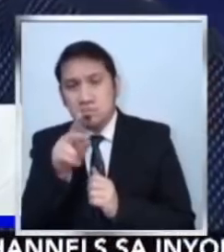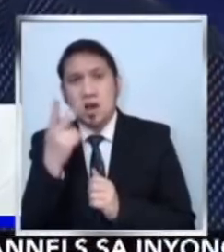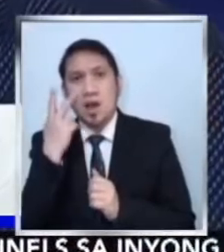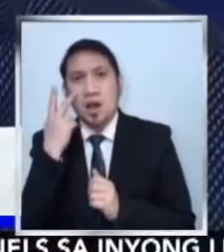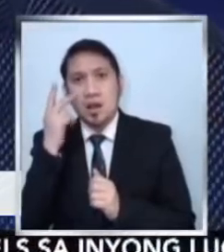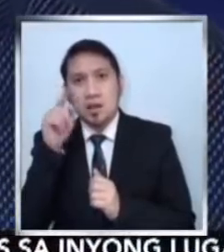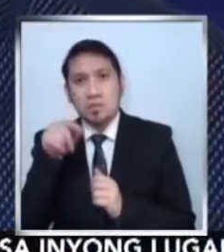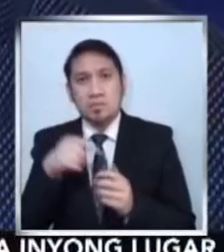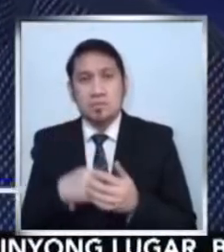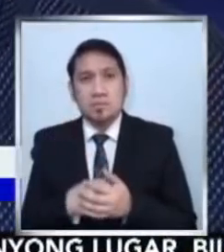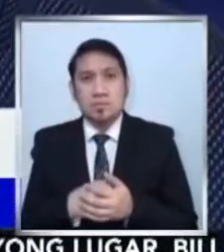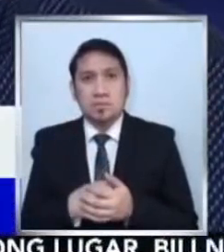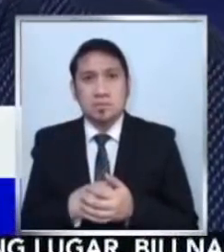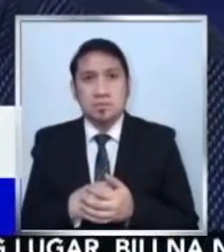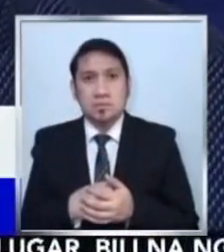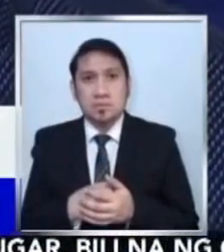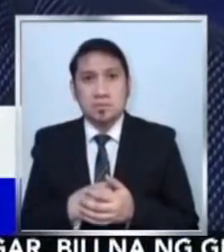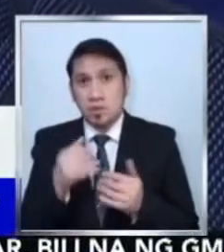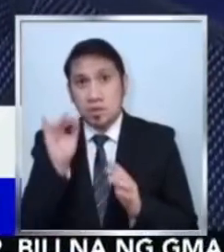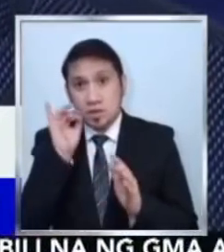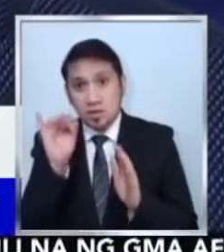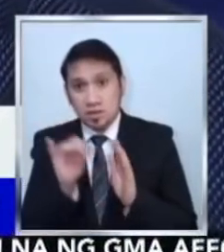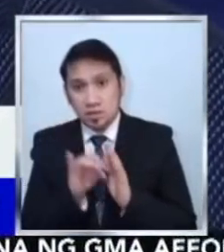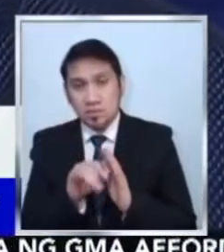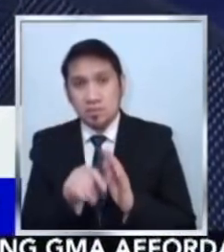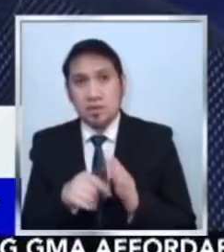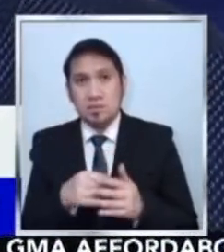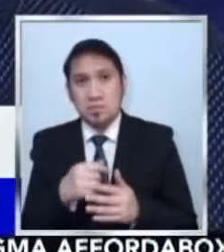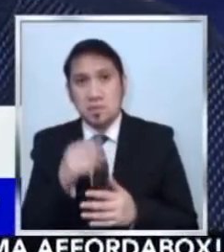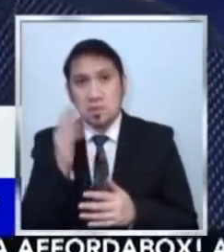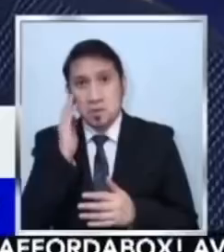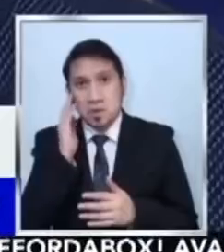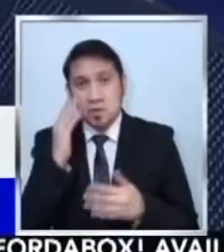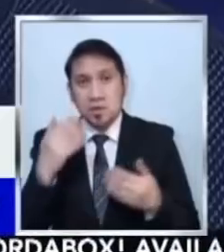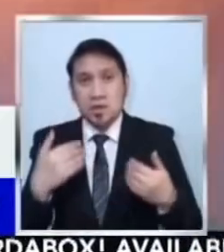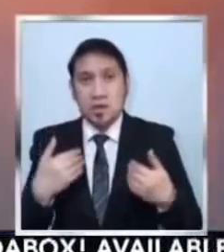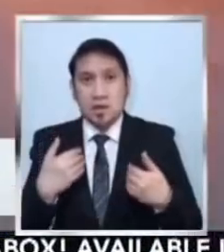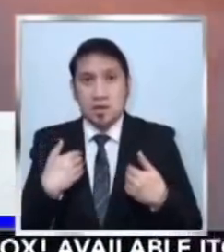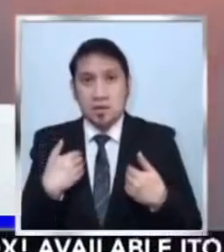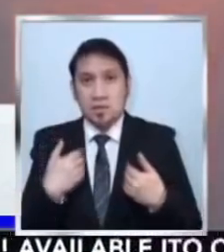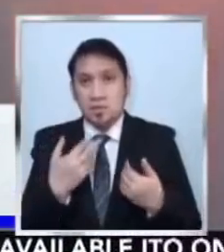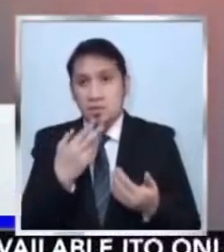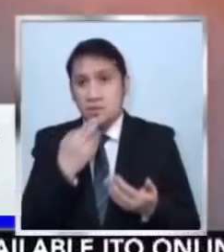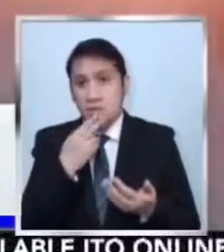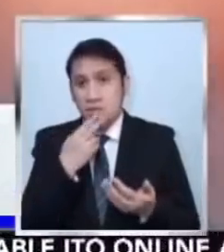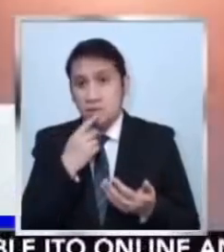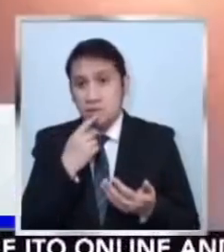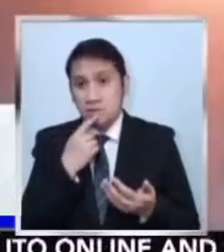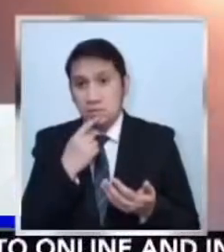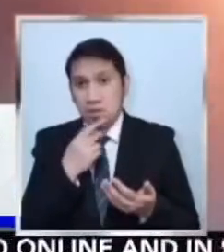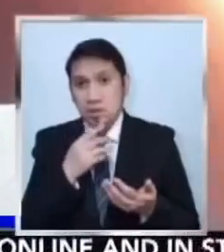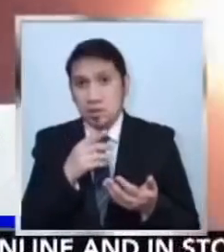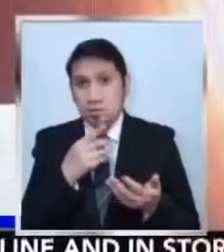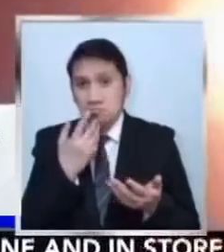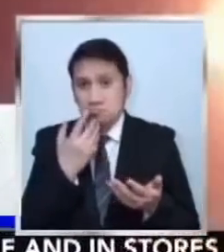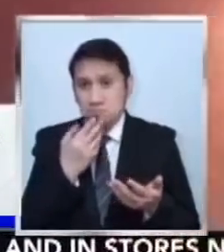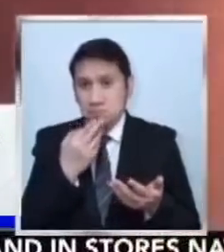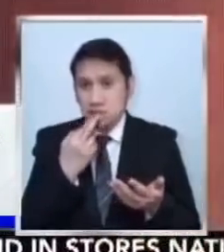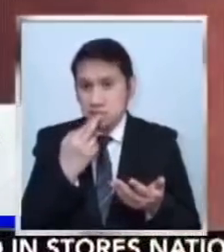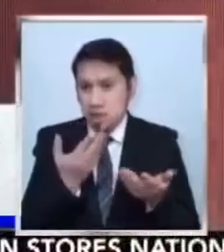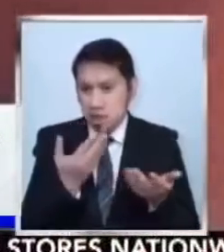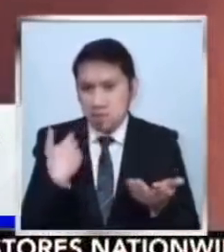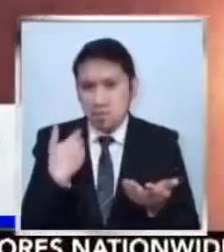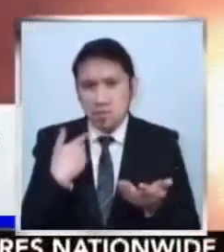Ilan sa kanila na na-identify namin sa riot ay mayroong record ng pagnanakaw. Siguro ang intention lang hindi